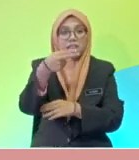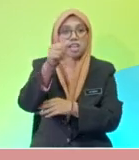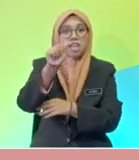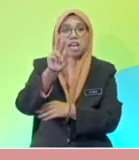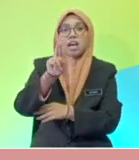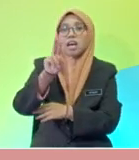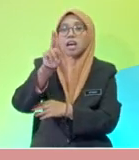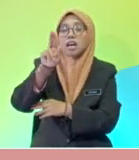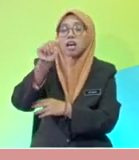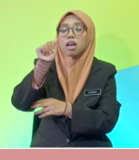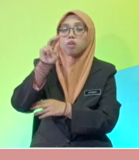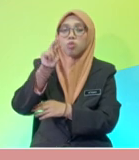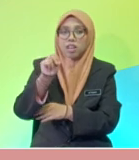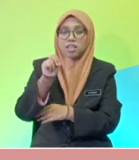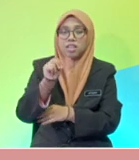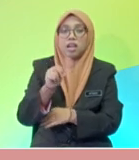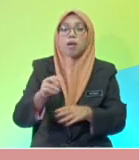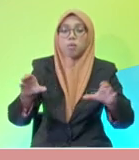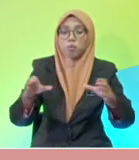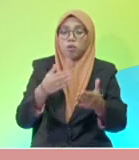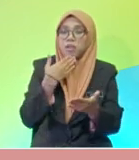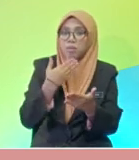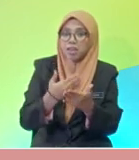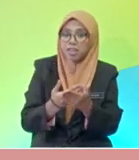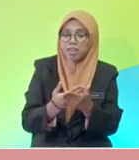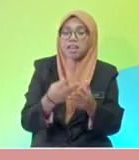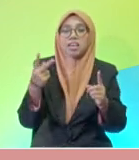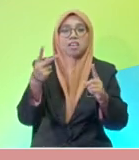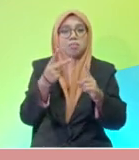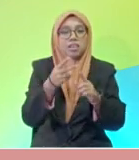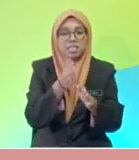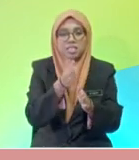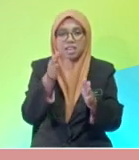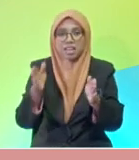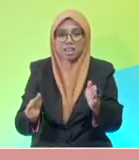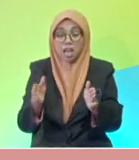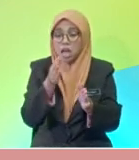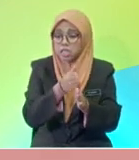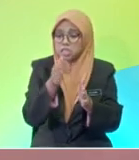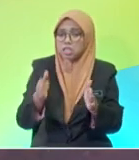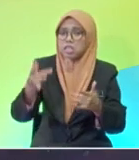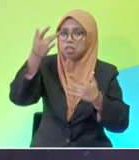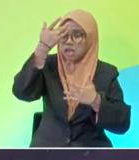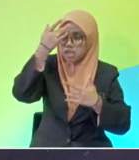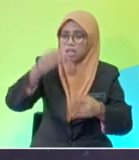baik kepada Jiran Jiran sakit hulurkan bantuan